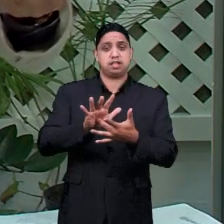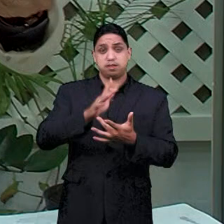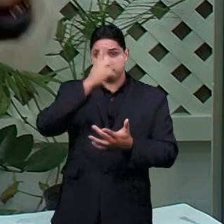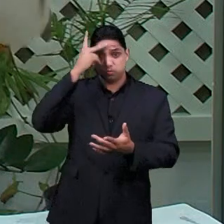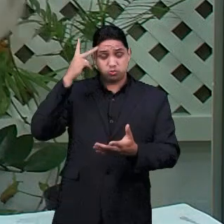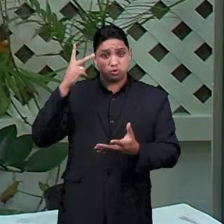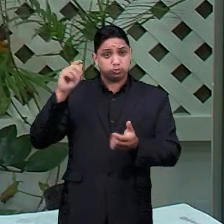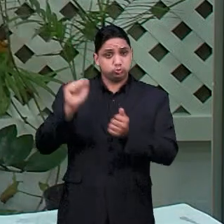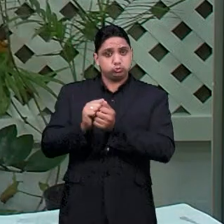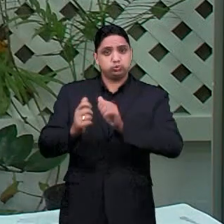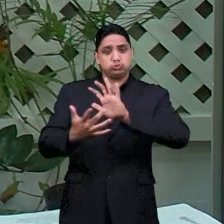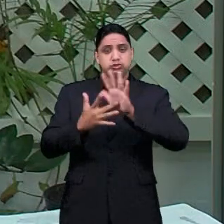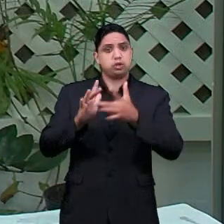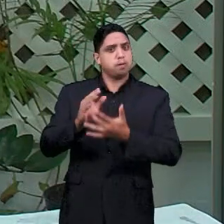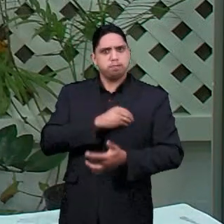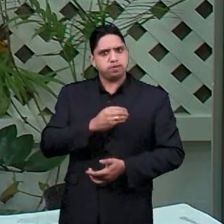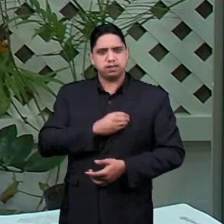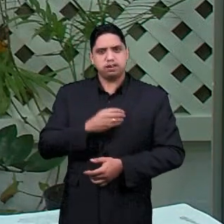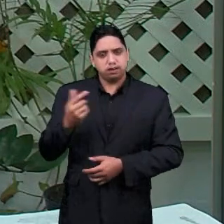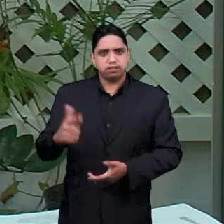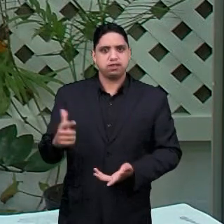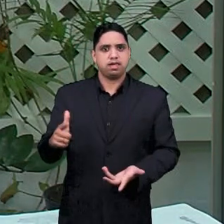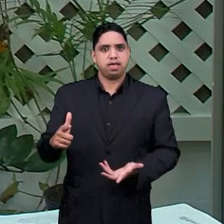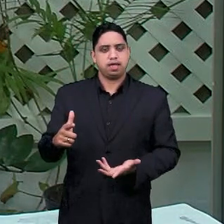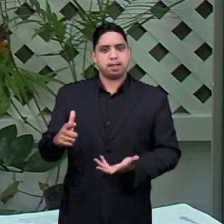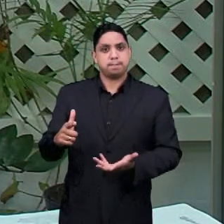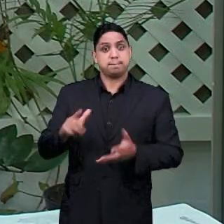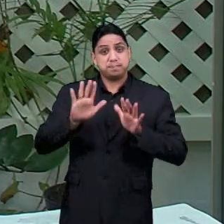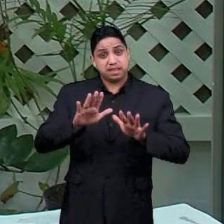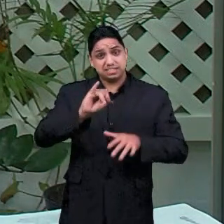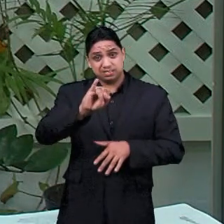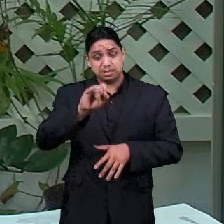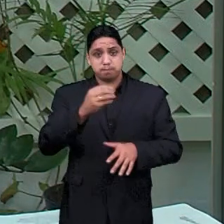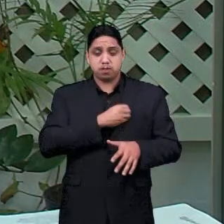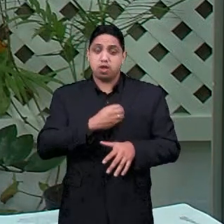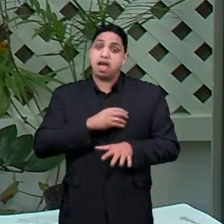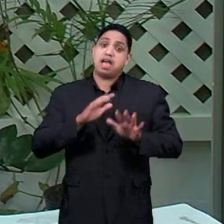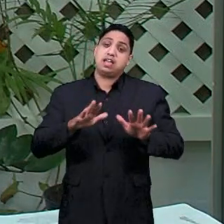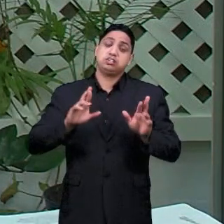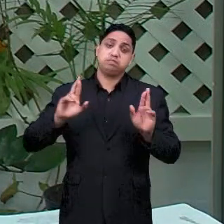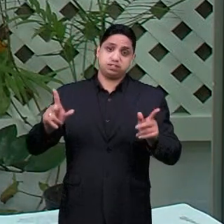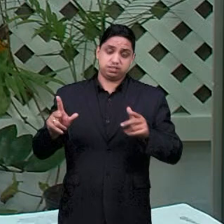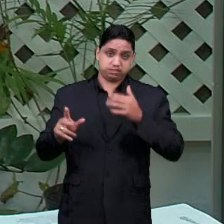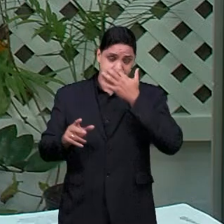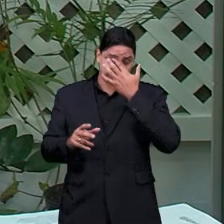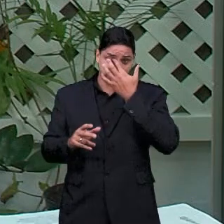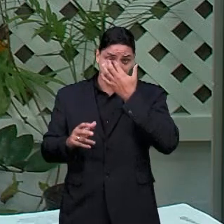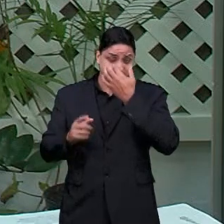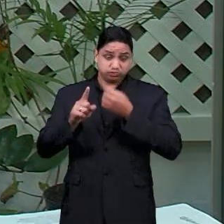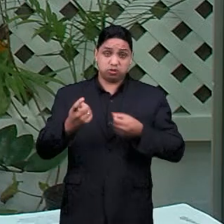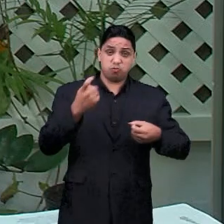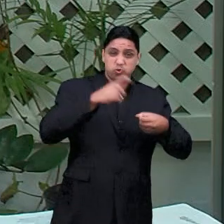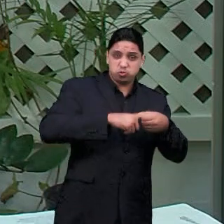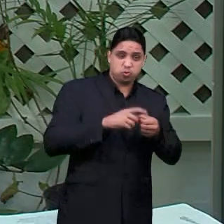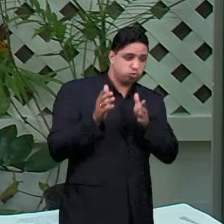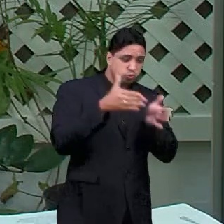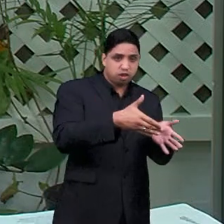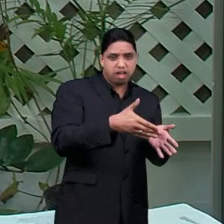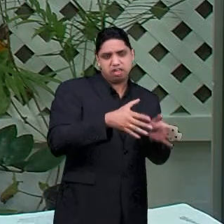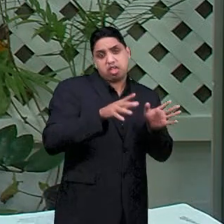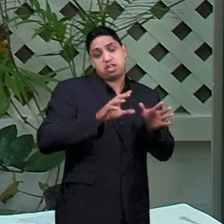Jésus ne pêche pas. Donc, vous voyez bien, mais tu as péché, là c'est une autre chose. Et tu es revenu en arrière, c'est une autre